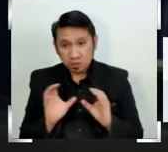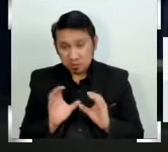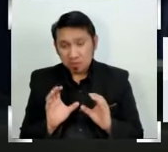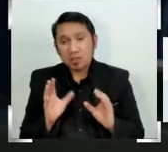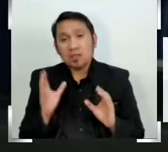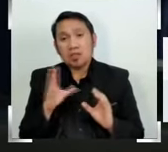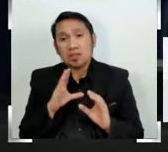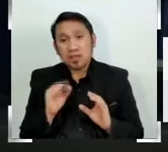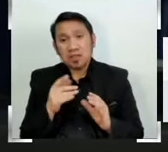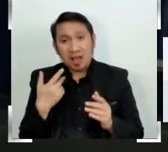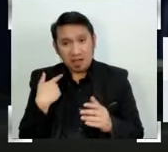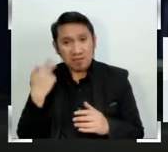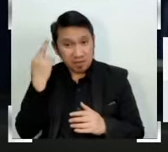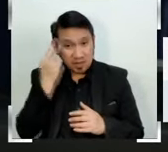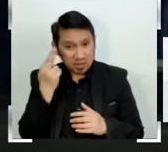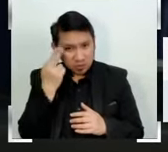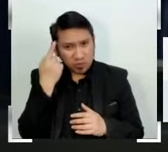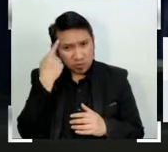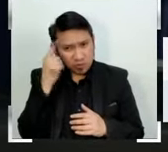death.